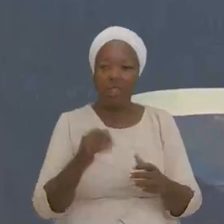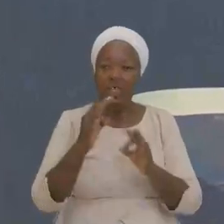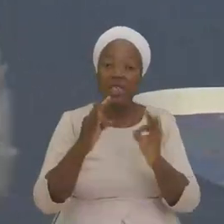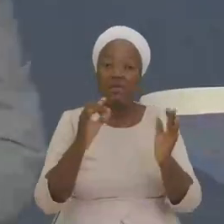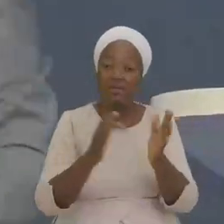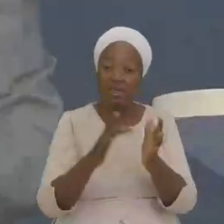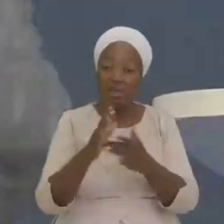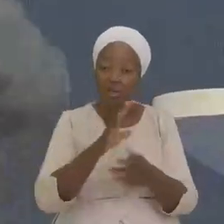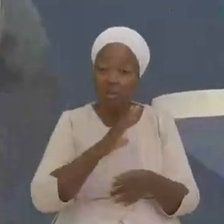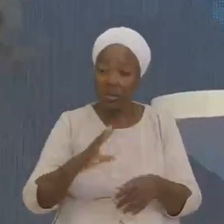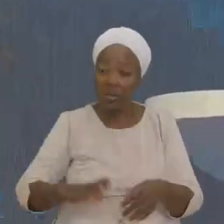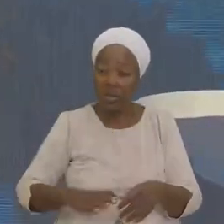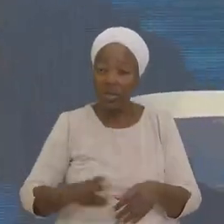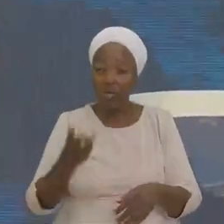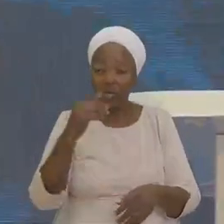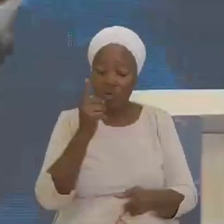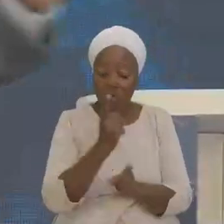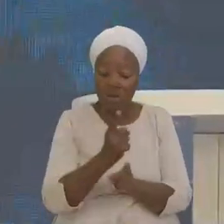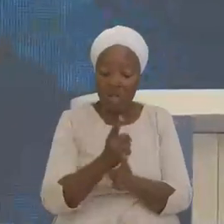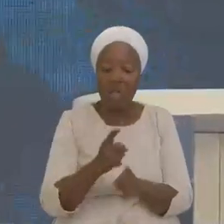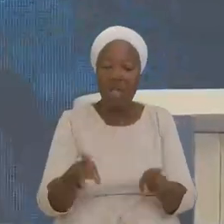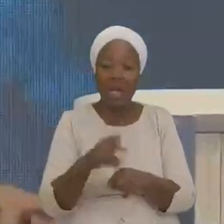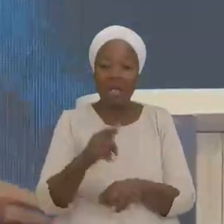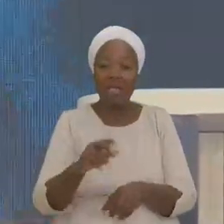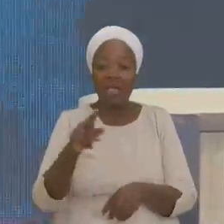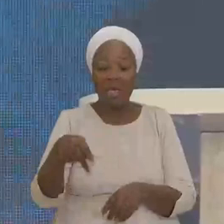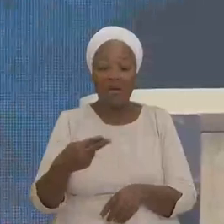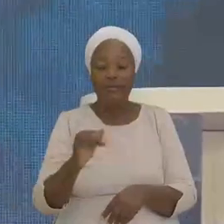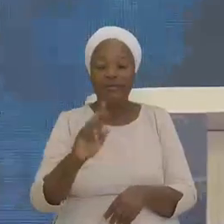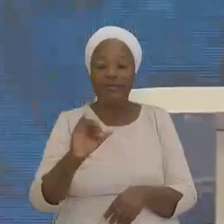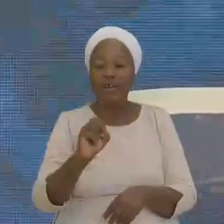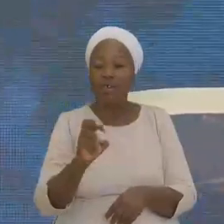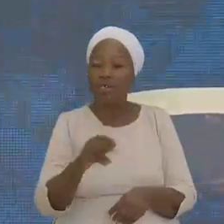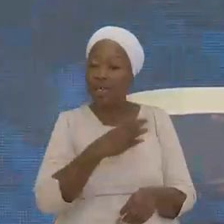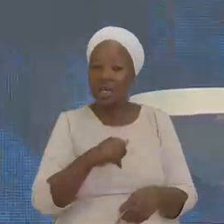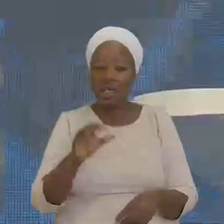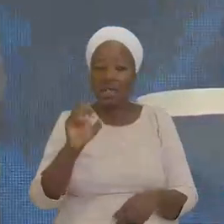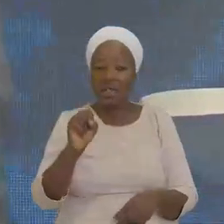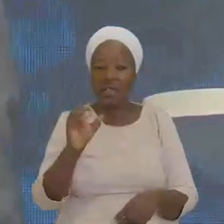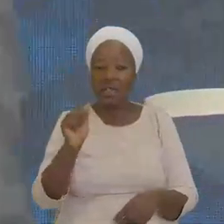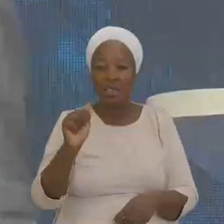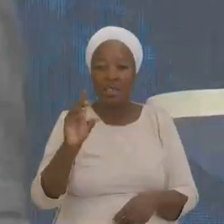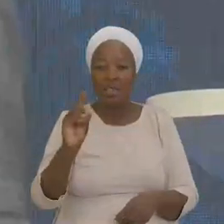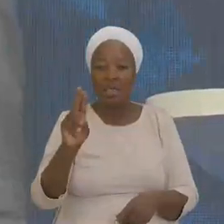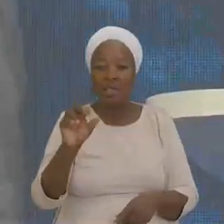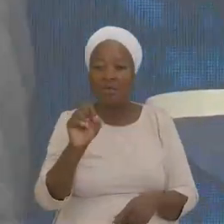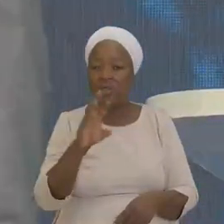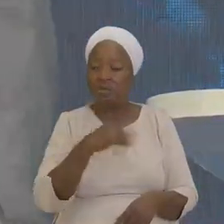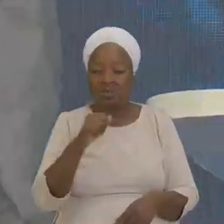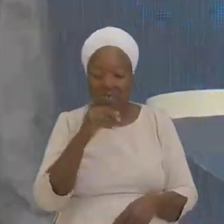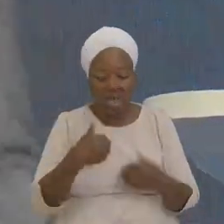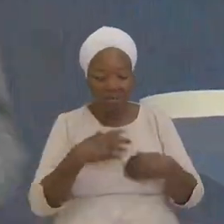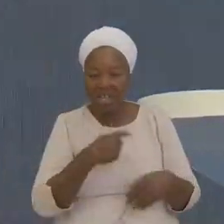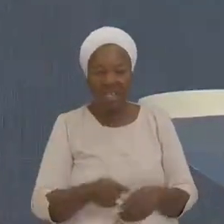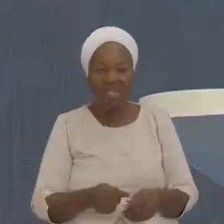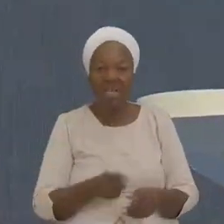Regardez-moi ici, s'il vous plaît. Si Jésus-Christ était exactement comme les pharisiens et les sadducéens,